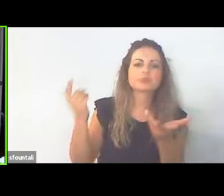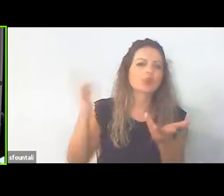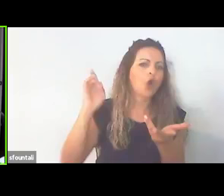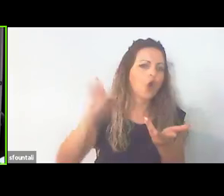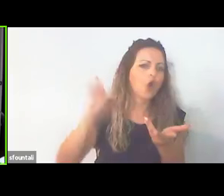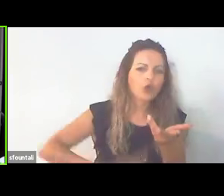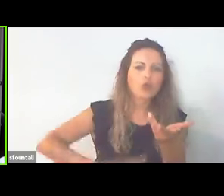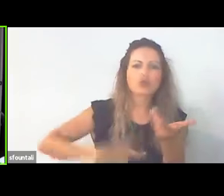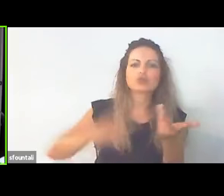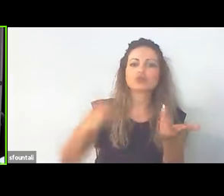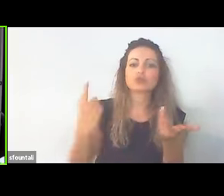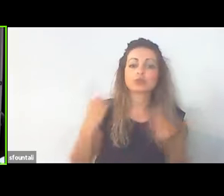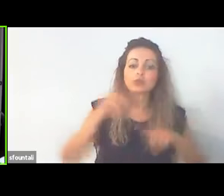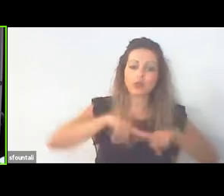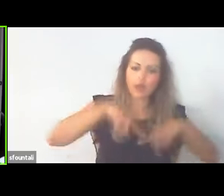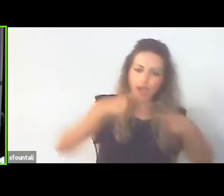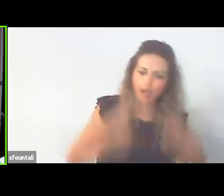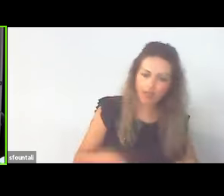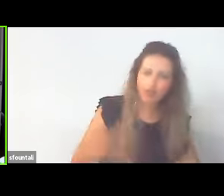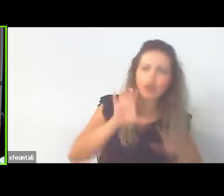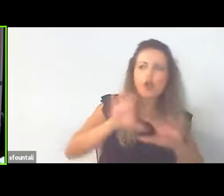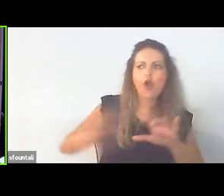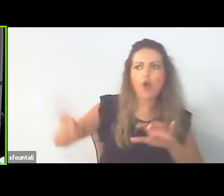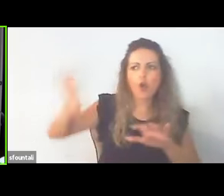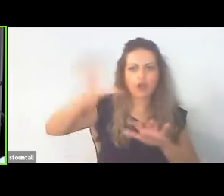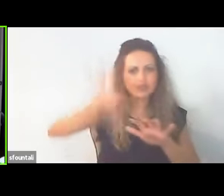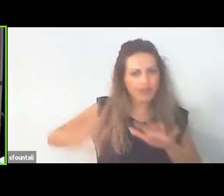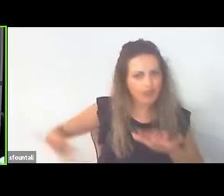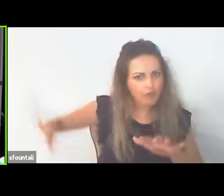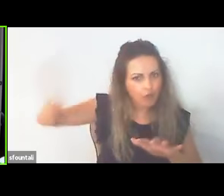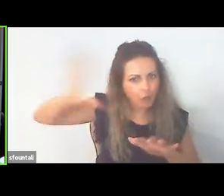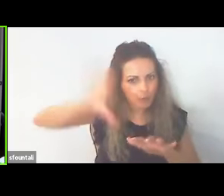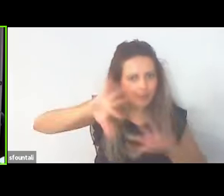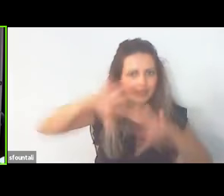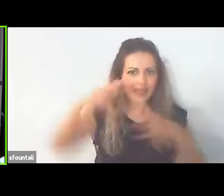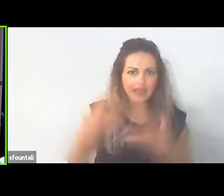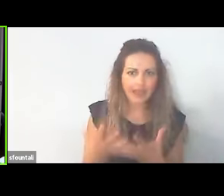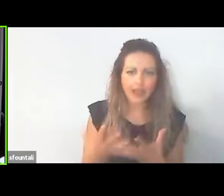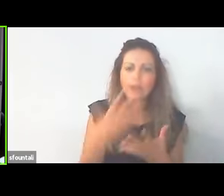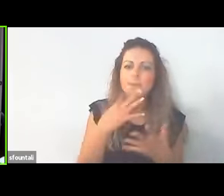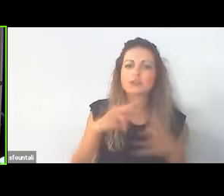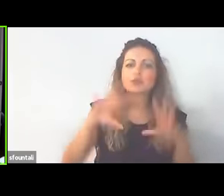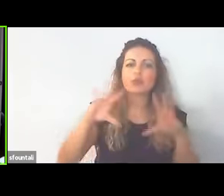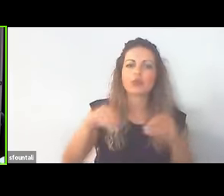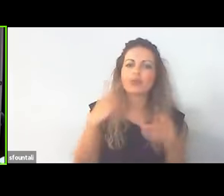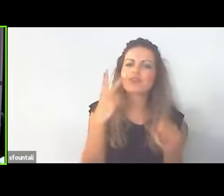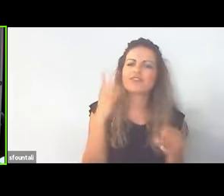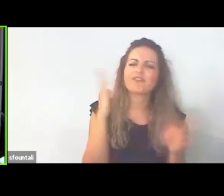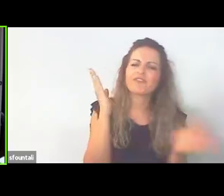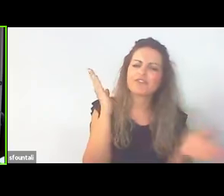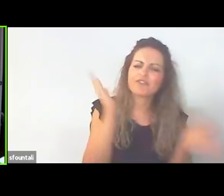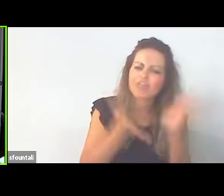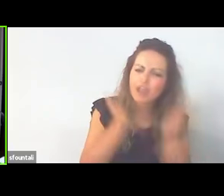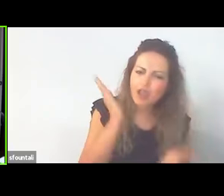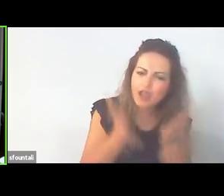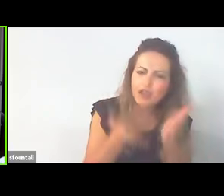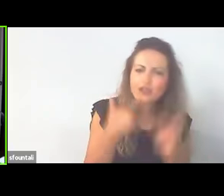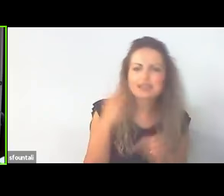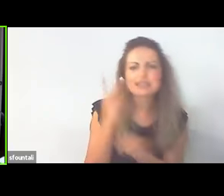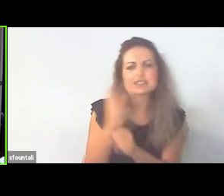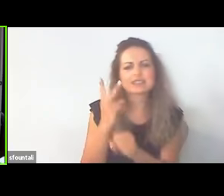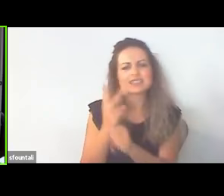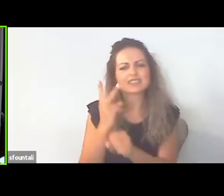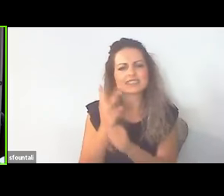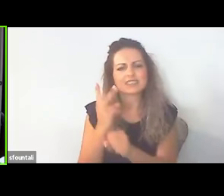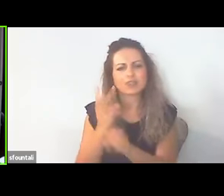εγχώριων υποχρεώσεων των χωρών στο νομικό επίπεδο σε ό,τι αφορά την έμφυλη βία και την σεξουαλική βία ενάντια στις γυναίκες